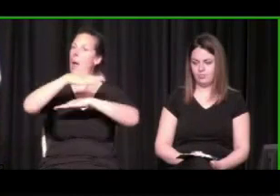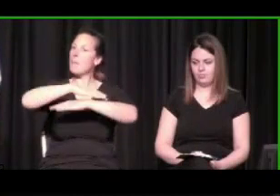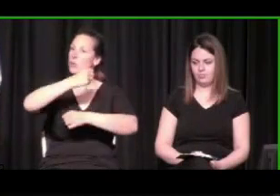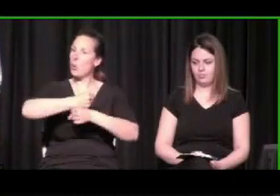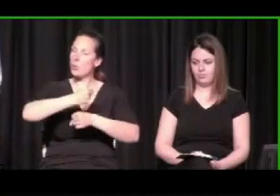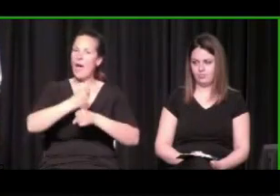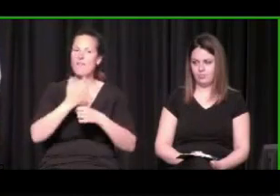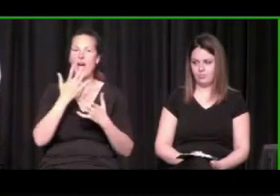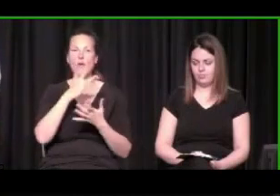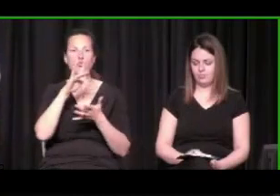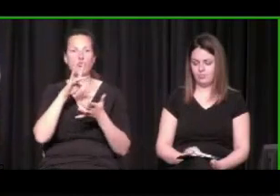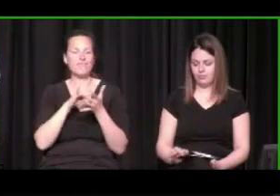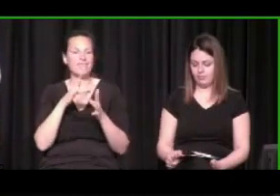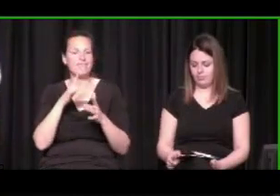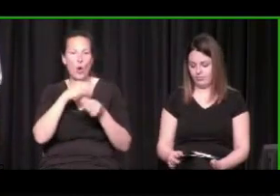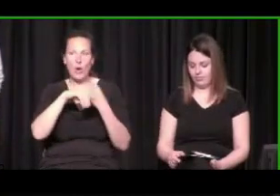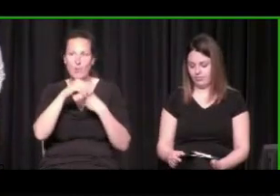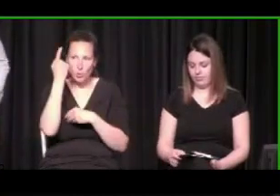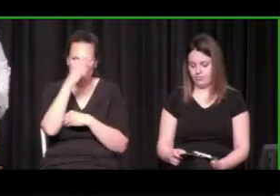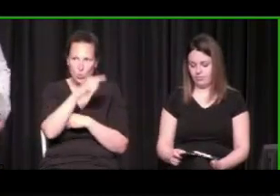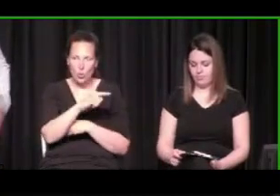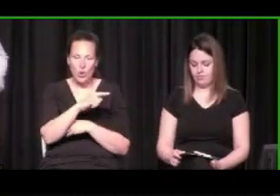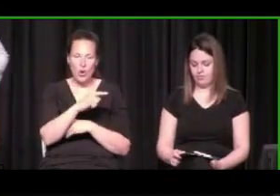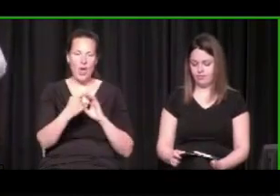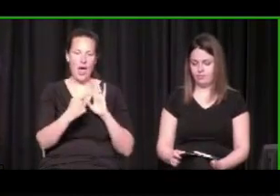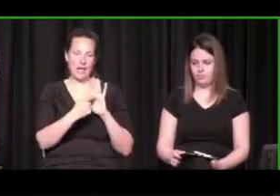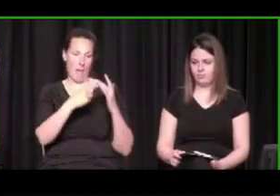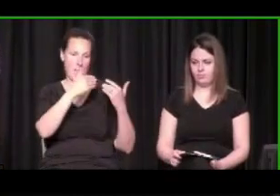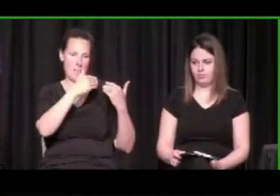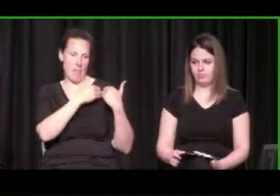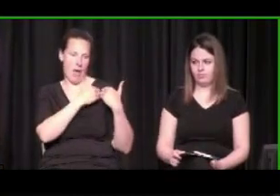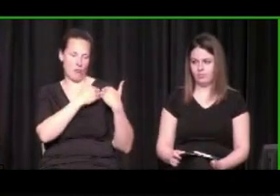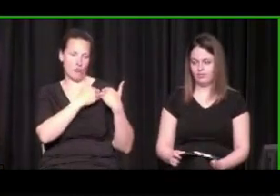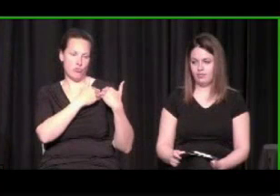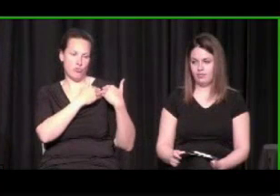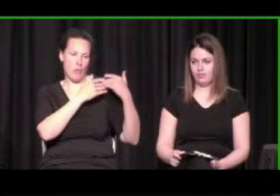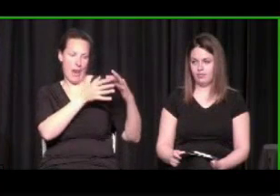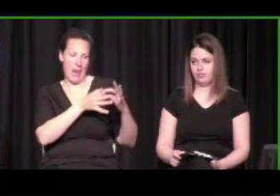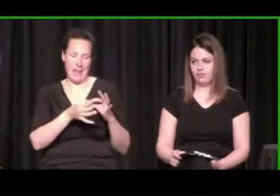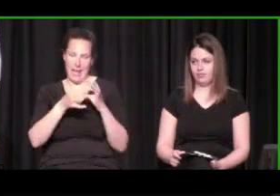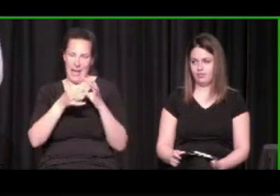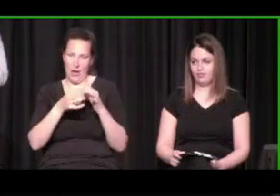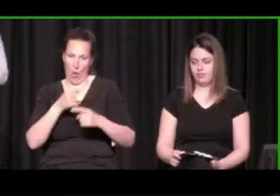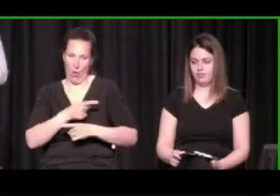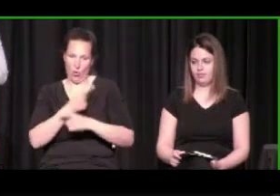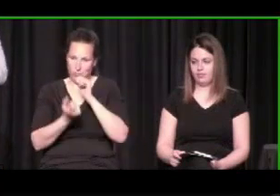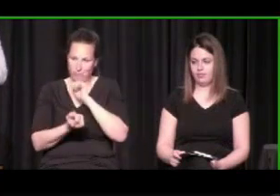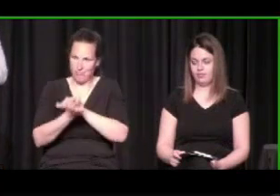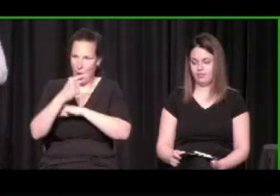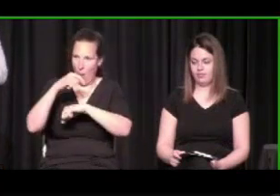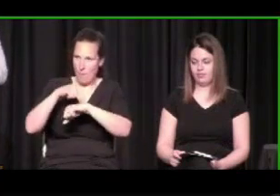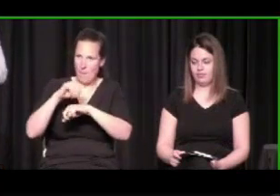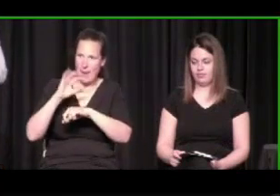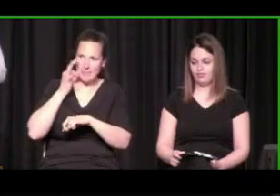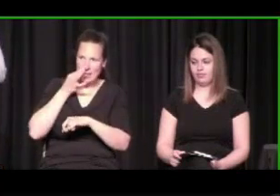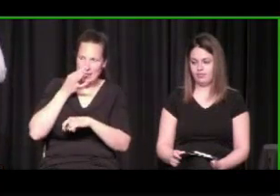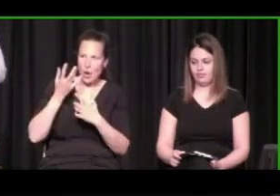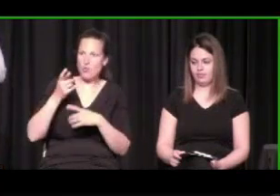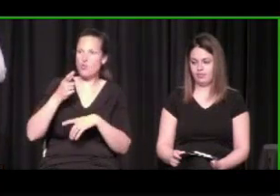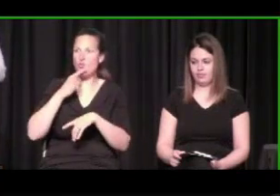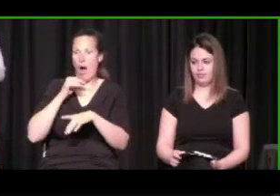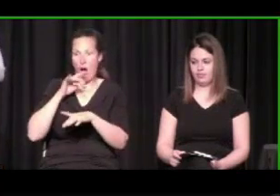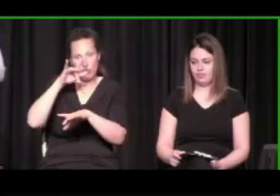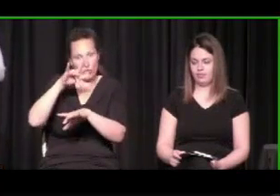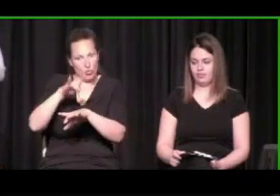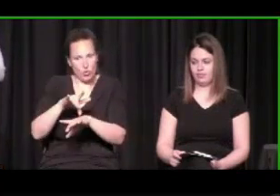travail, sur un type de tâche qui va faire en sorte qu'à un âge particulier ou à un moment particulier, cette retraite-là,